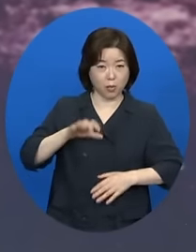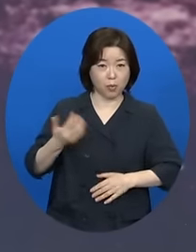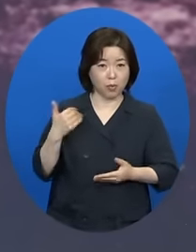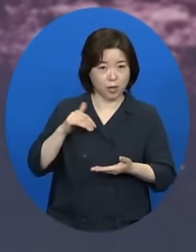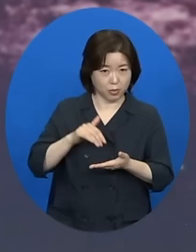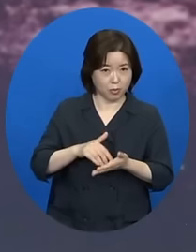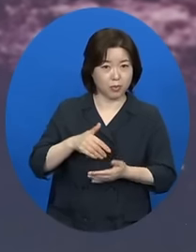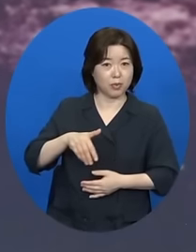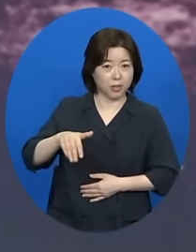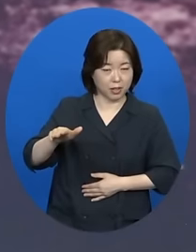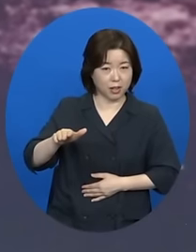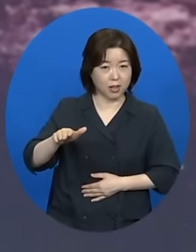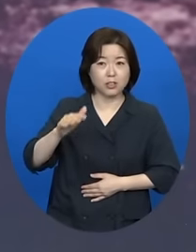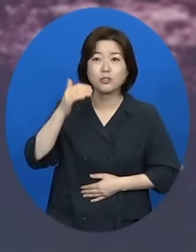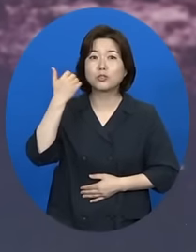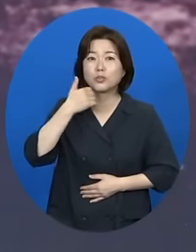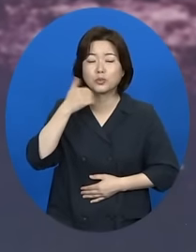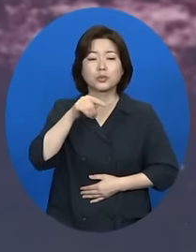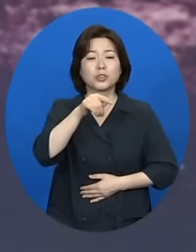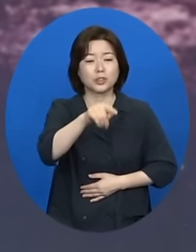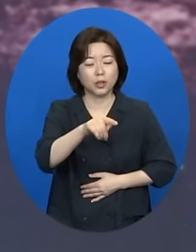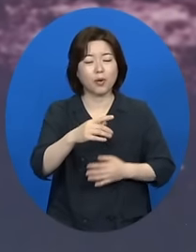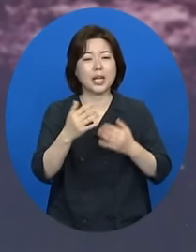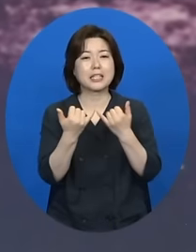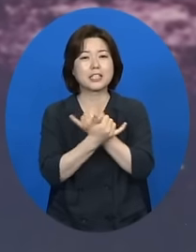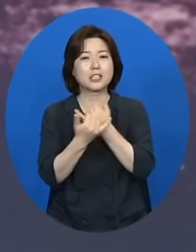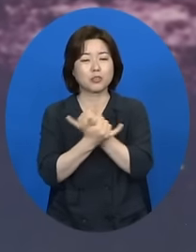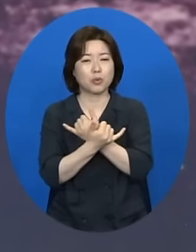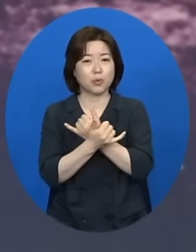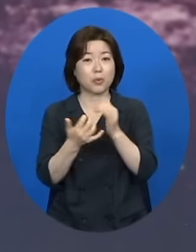돌아가는데 누구요? 너의 친족에게로.